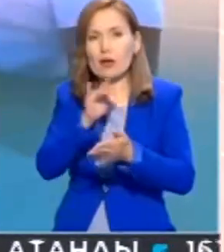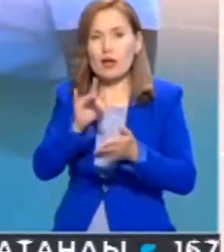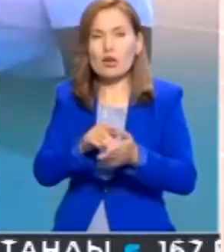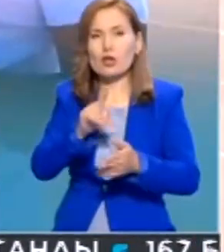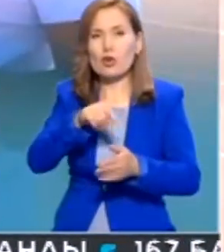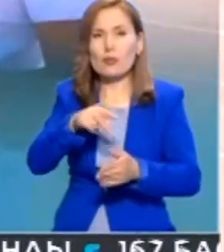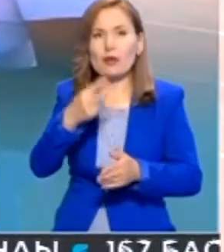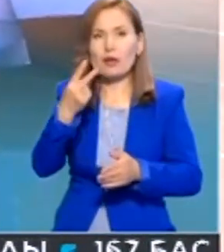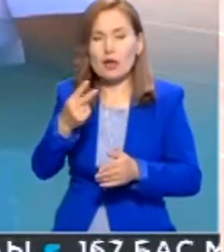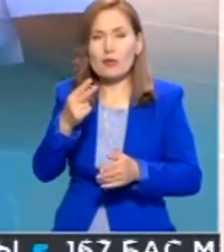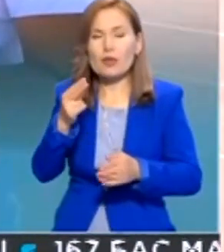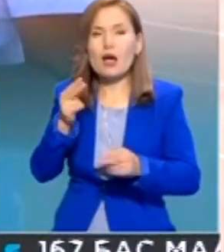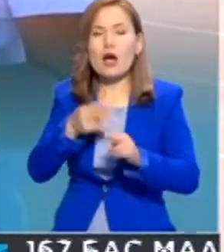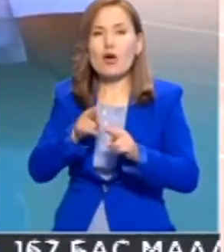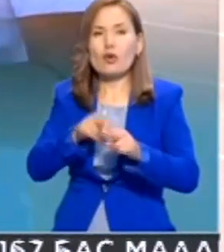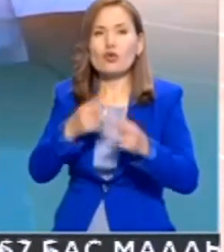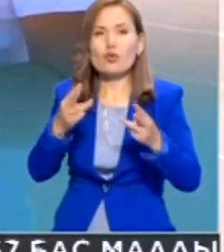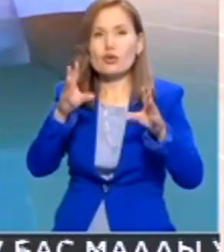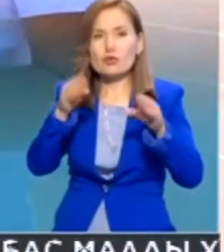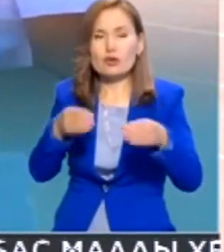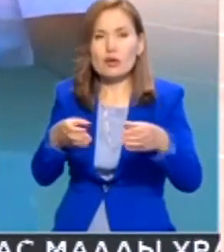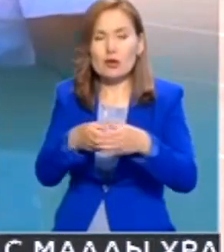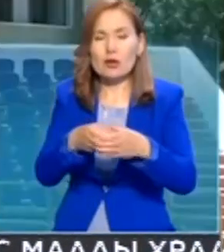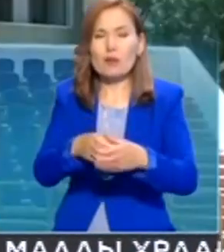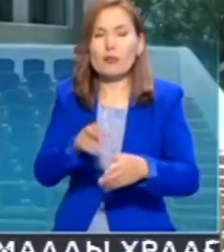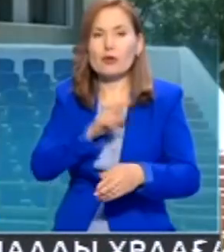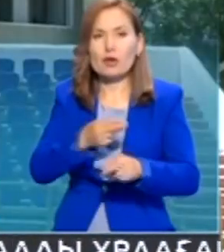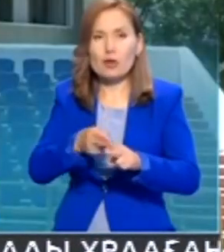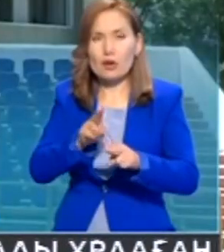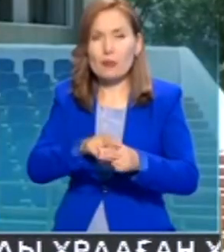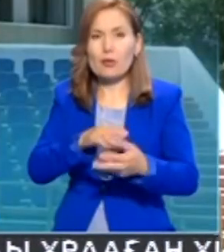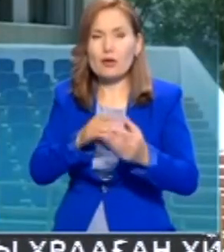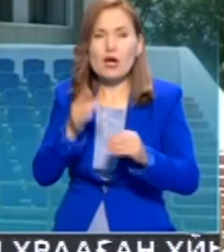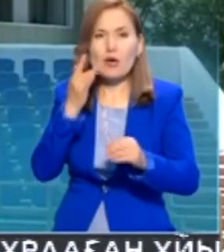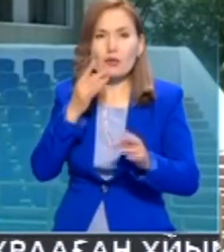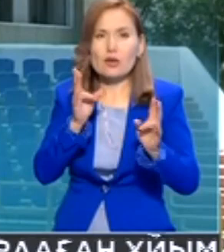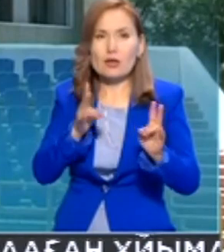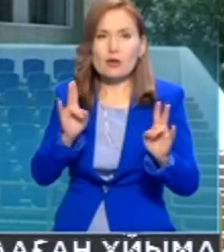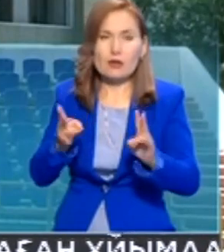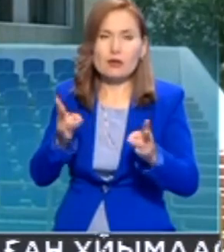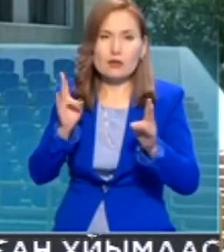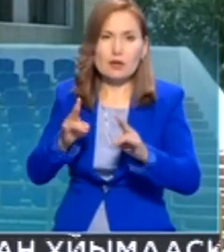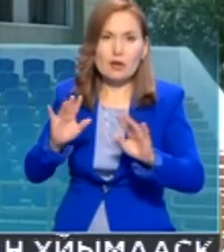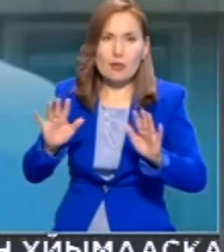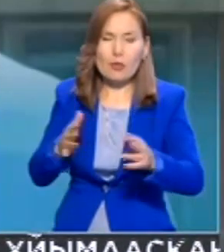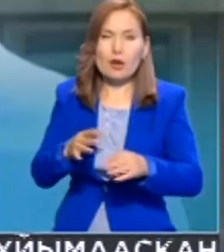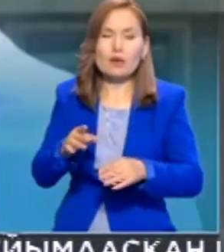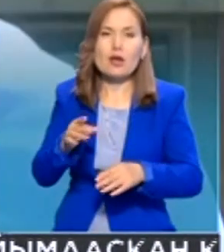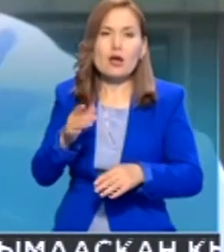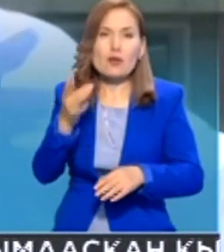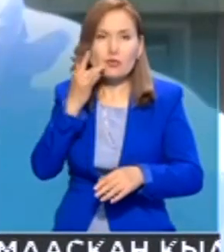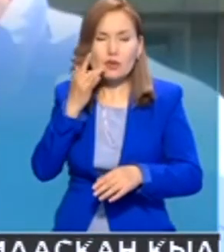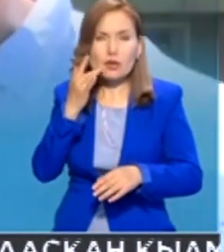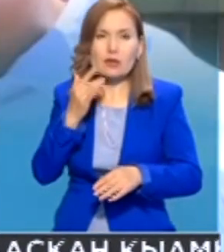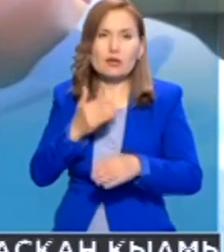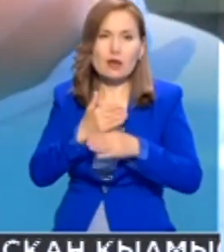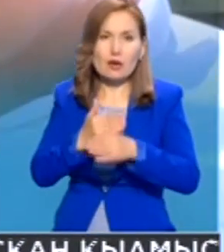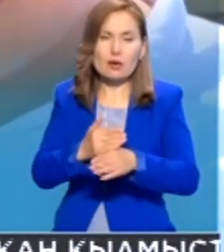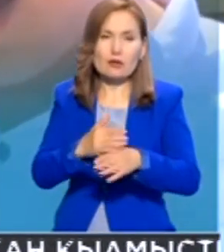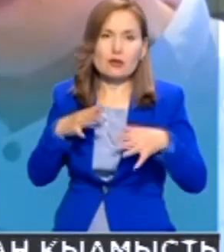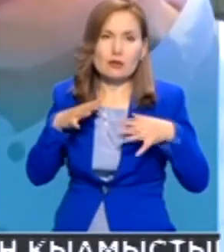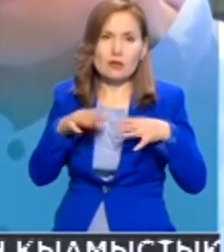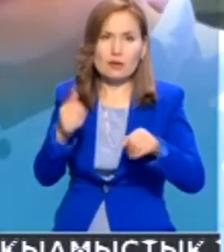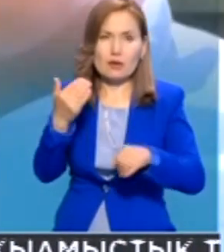нөмірі 2-ші өрт сөндіру бөлімінде жұмыс істейді. Тілсіз жаумен күресіп, апат болған жерден табылатын құтқарушы. Әлемге бізді